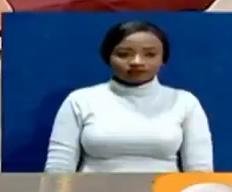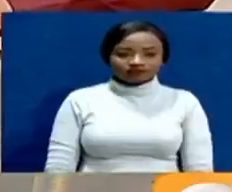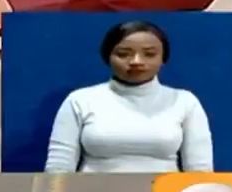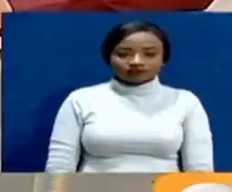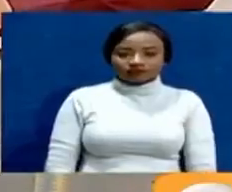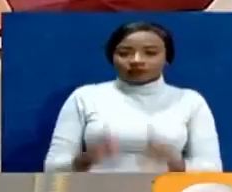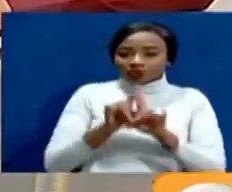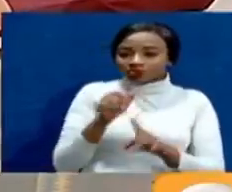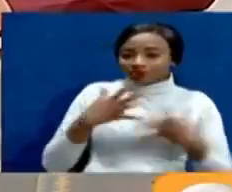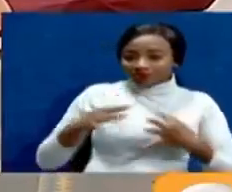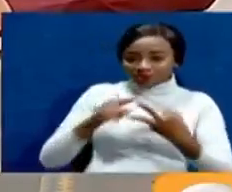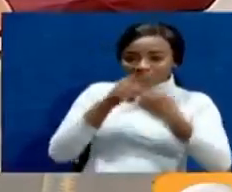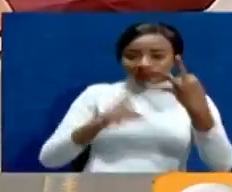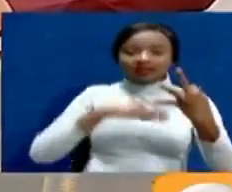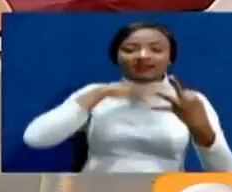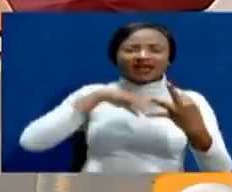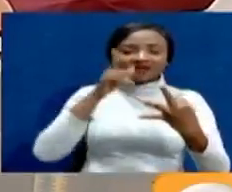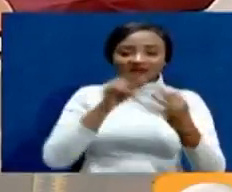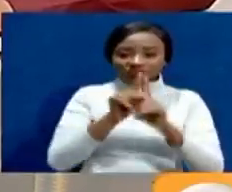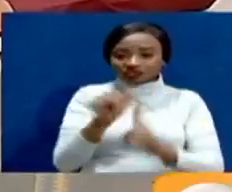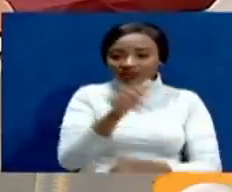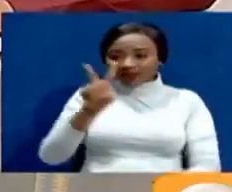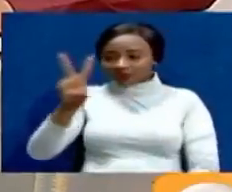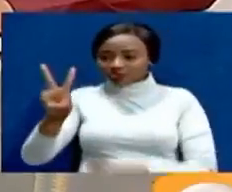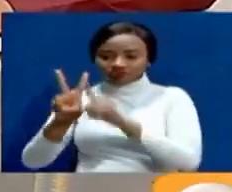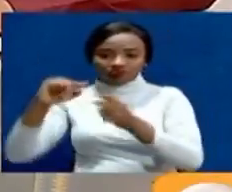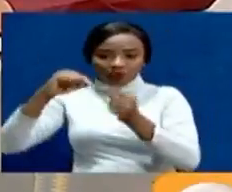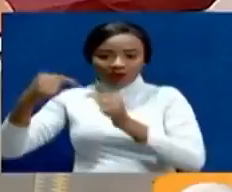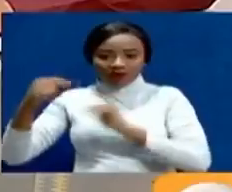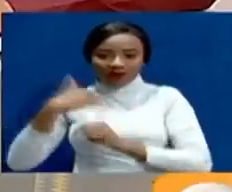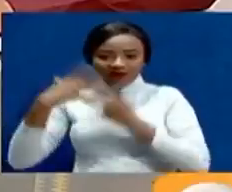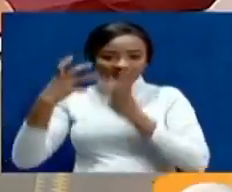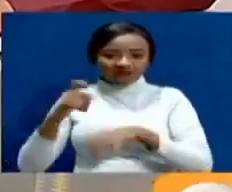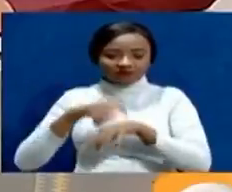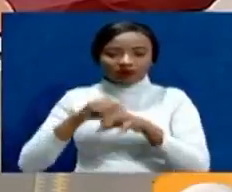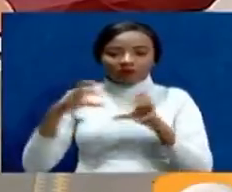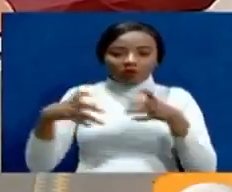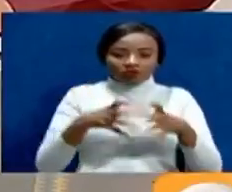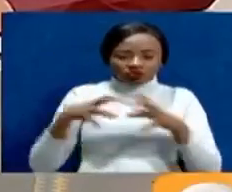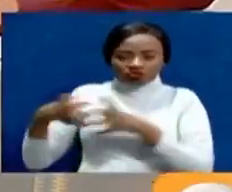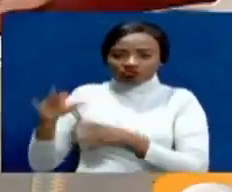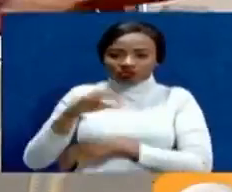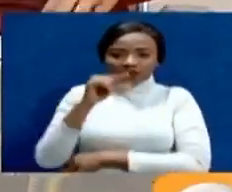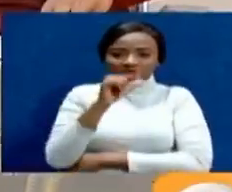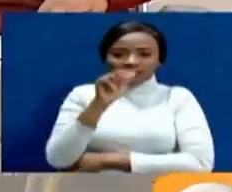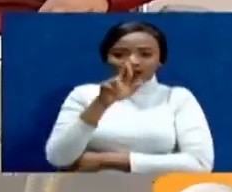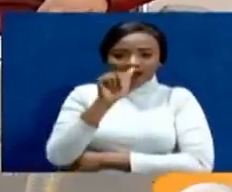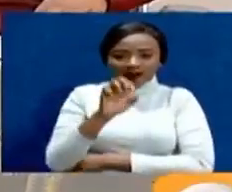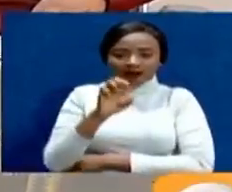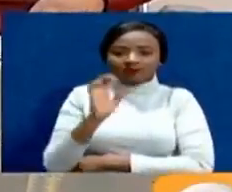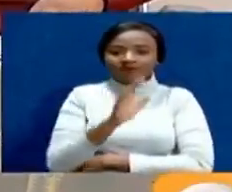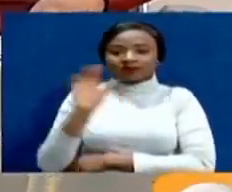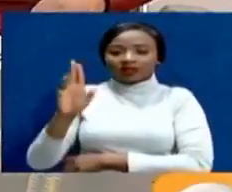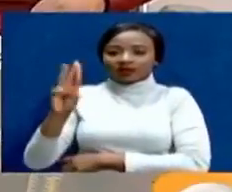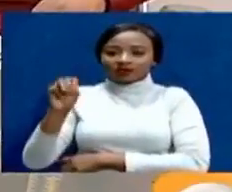Mtazamaji, kwingineko ni kwamba watu watatu wameuawa huku wengine wawili wakijeruhiwa katika vita vya kikabila baina ya jamii za Garre na Murule katika eneo